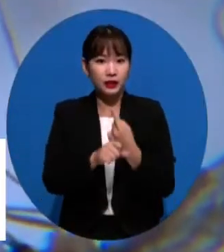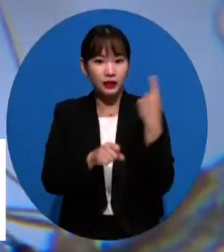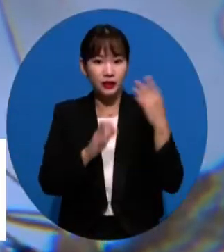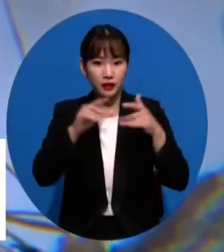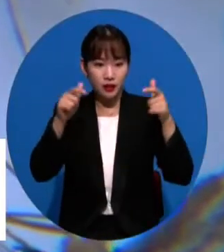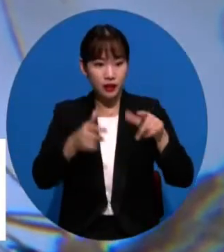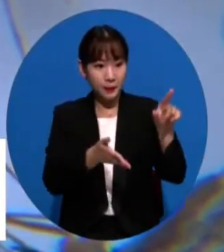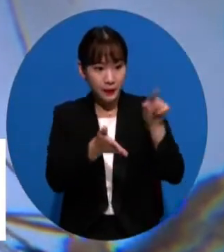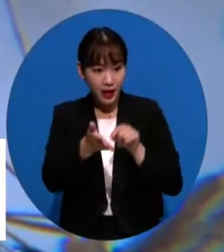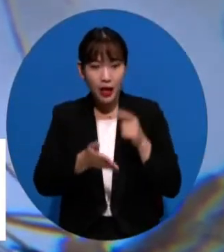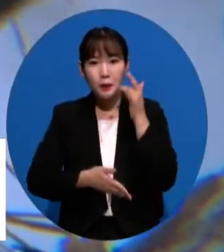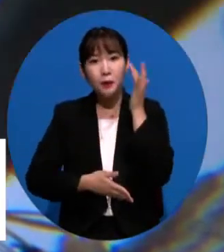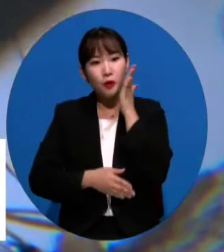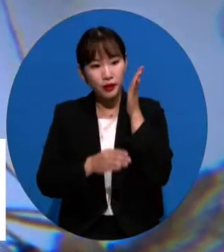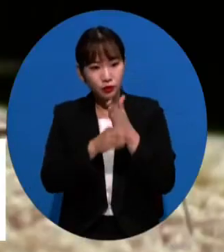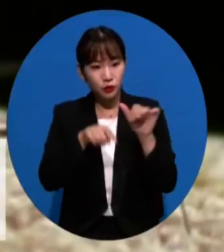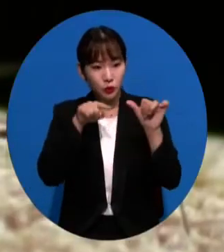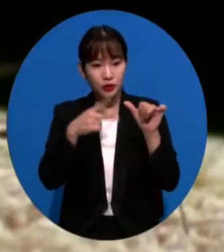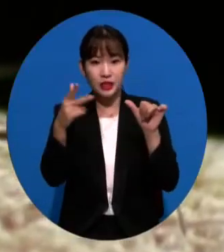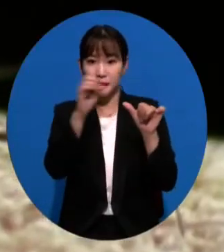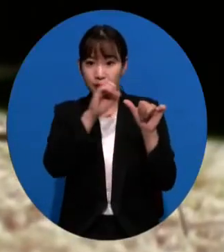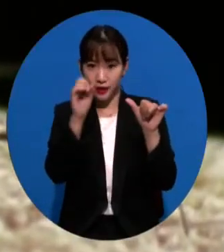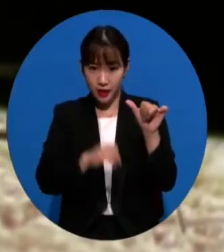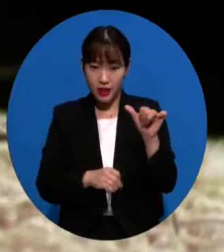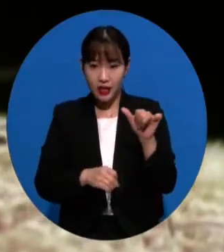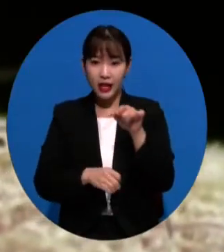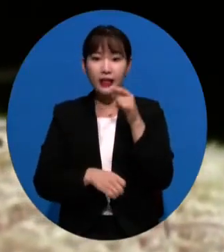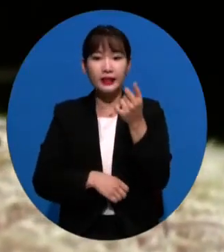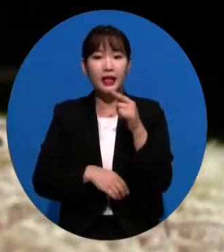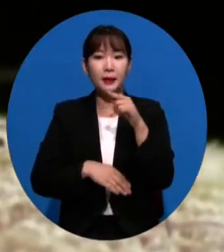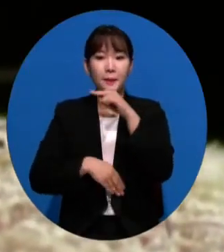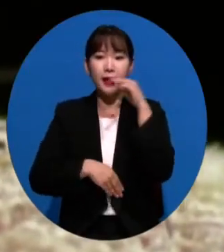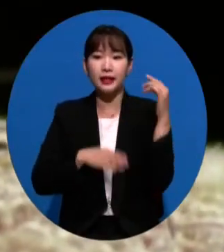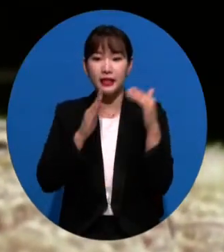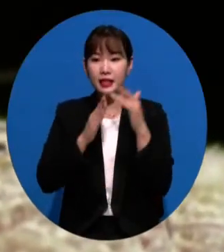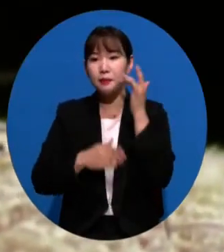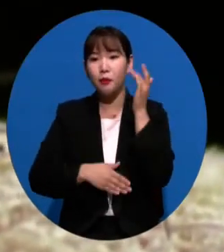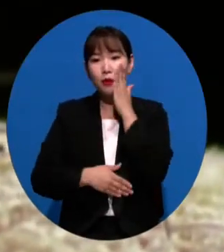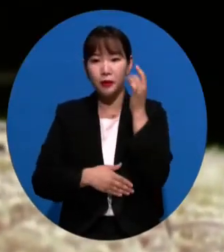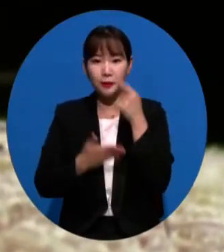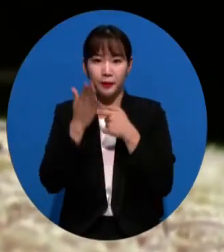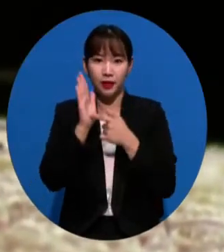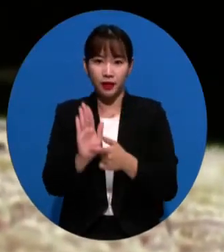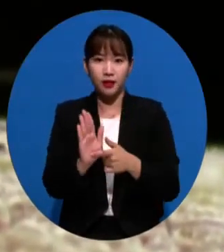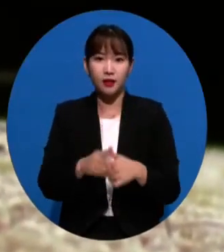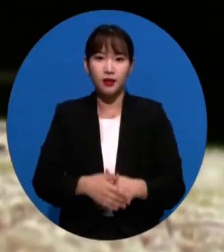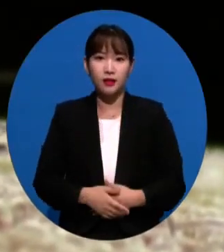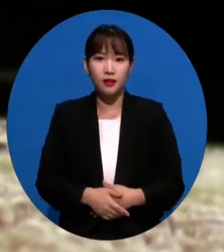전남에서 채취한 무기 가운데 5.7% 가 작은 빨간집 모기 얻습니다